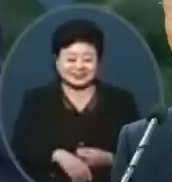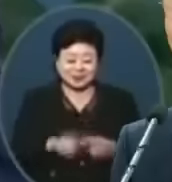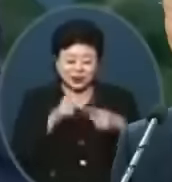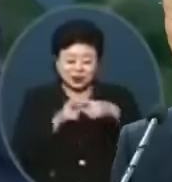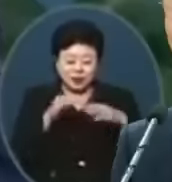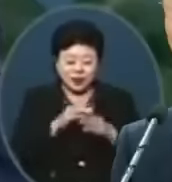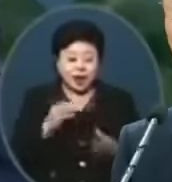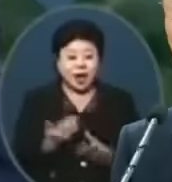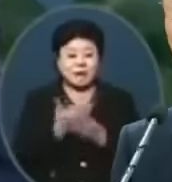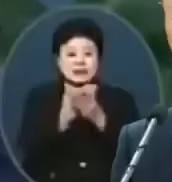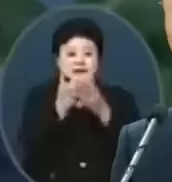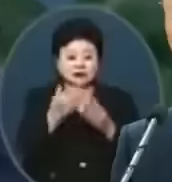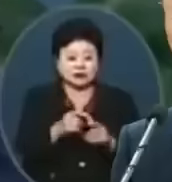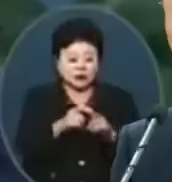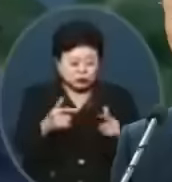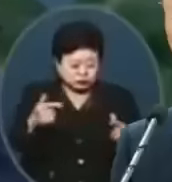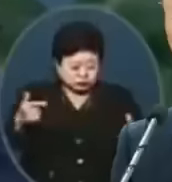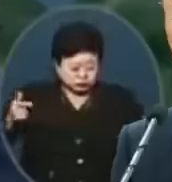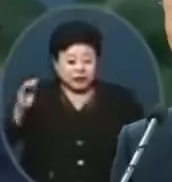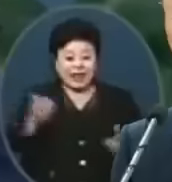교회가 무척무척 잘합니다.